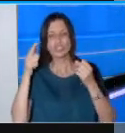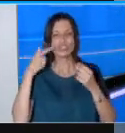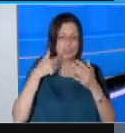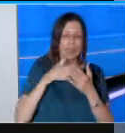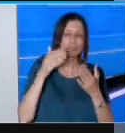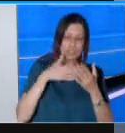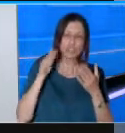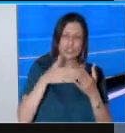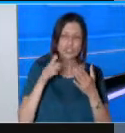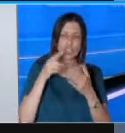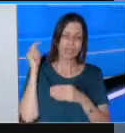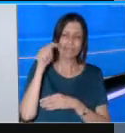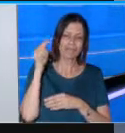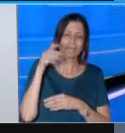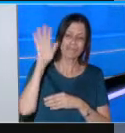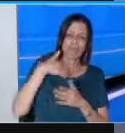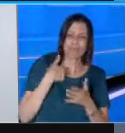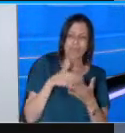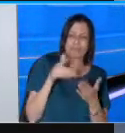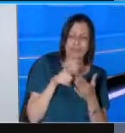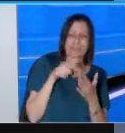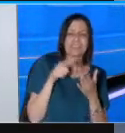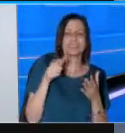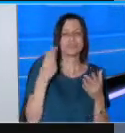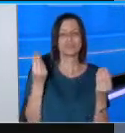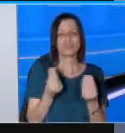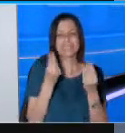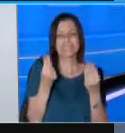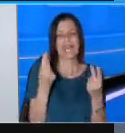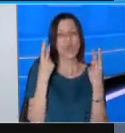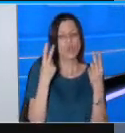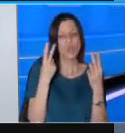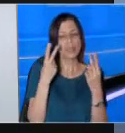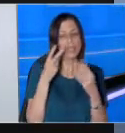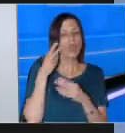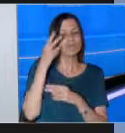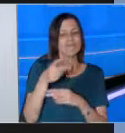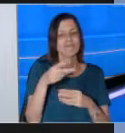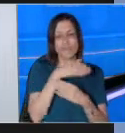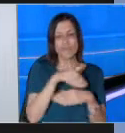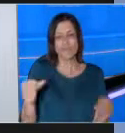והחשמל מבחינתנו הוא מוצר חיוני, חוצה גבולות, ואנחנו רואים בו גם